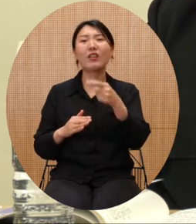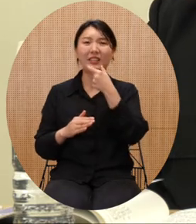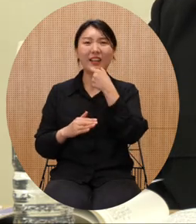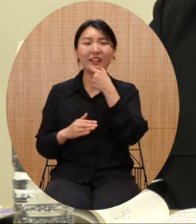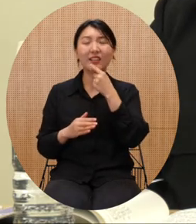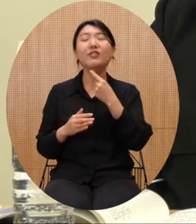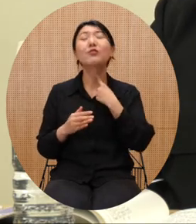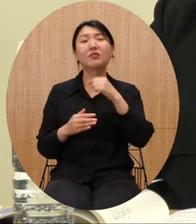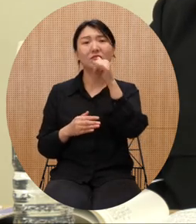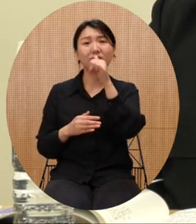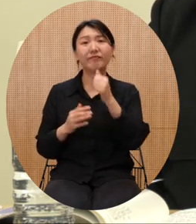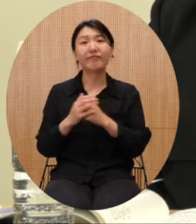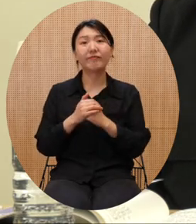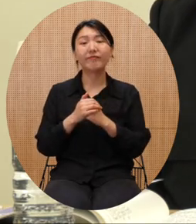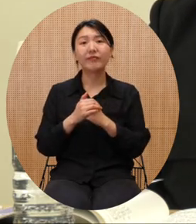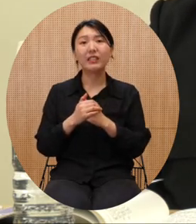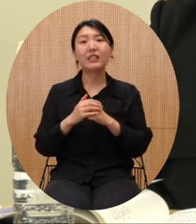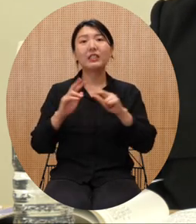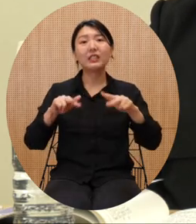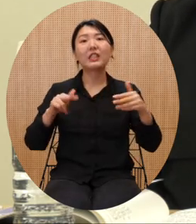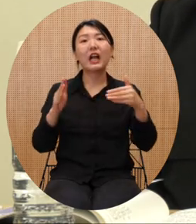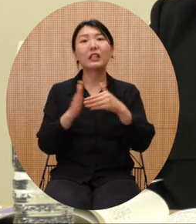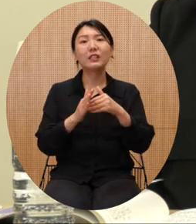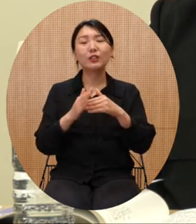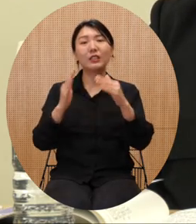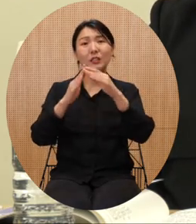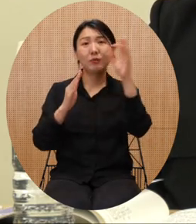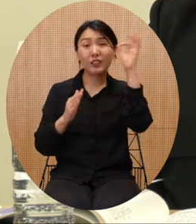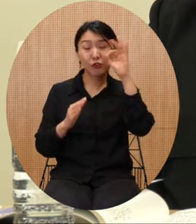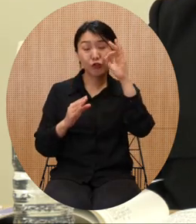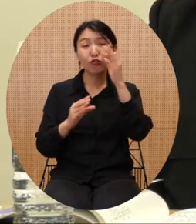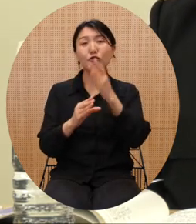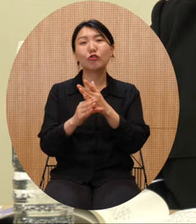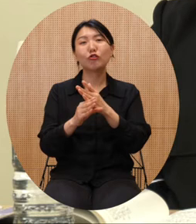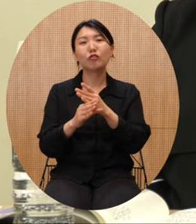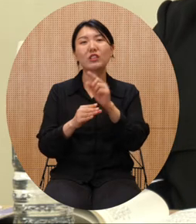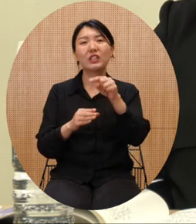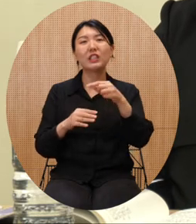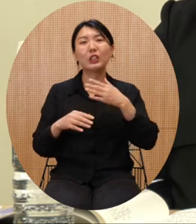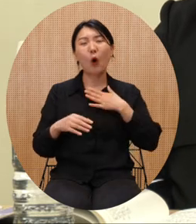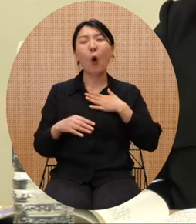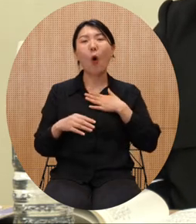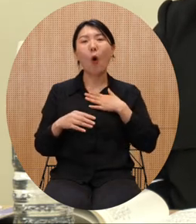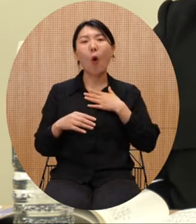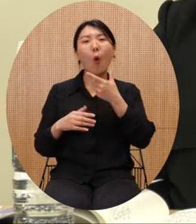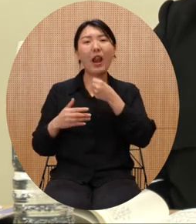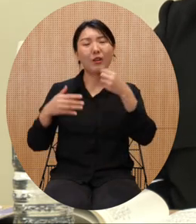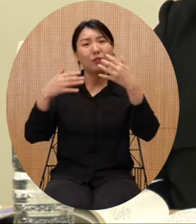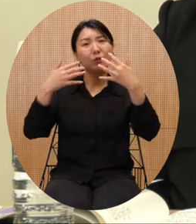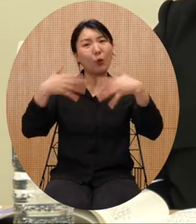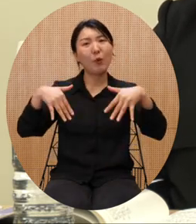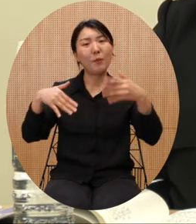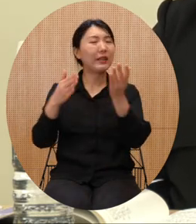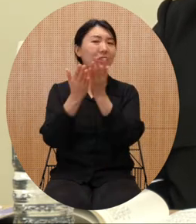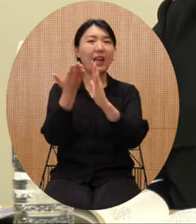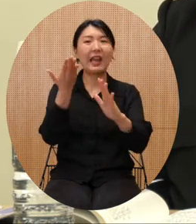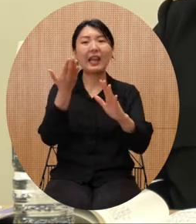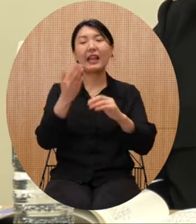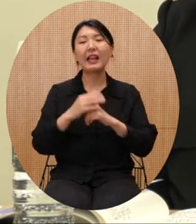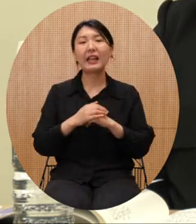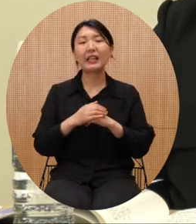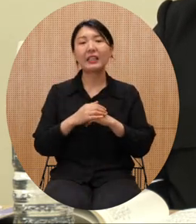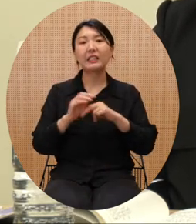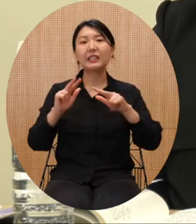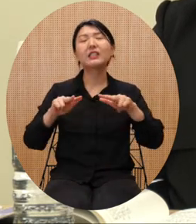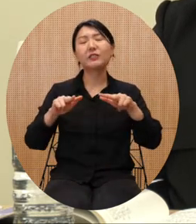그래가지고 현재까지도 많이 알아보고 있지만 이제 조건이 맞지 않아서 현재까지 이제 매입